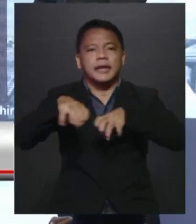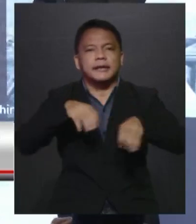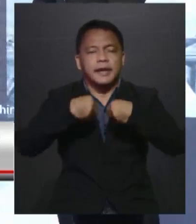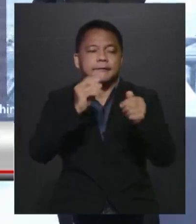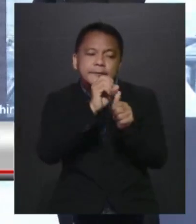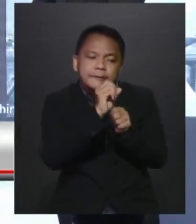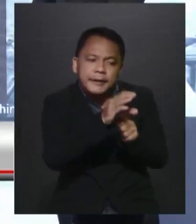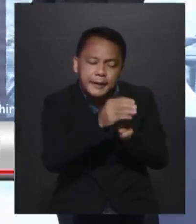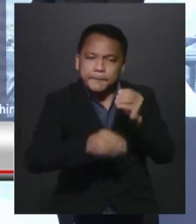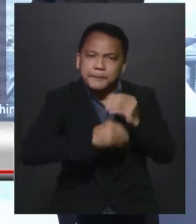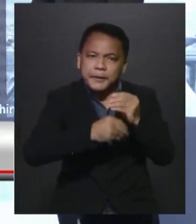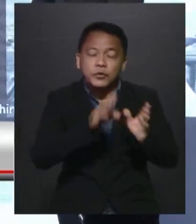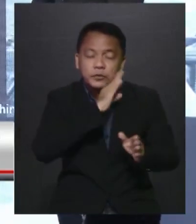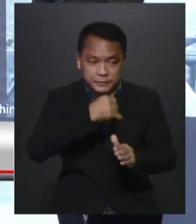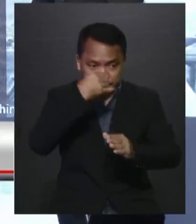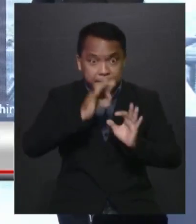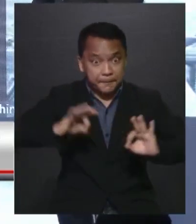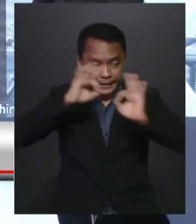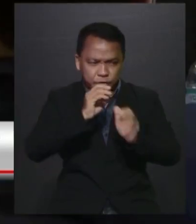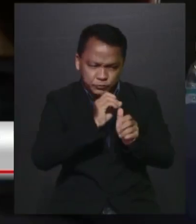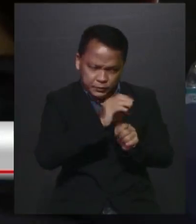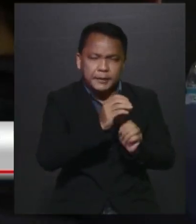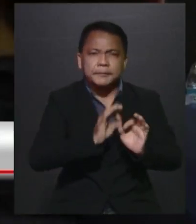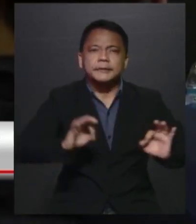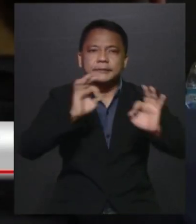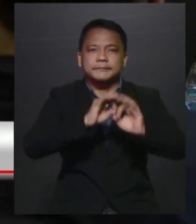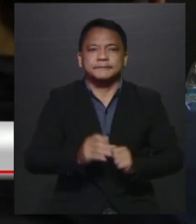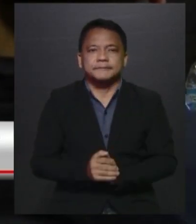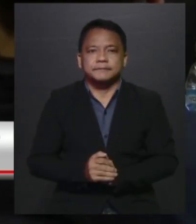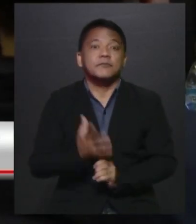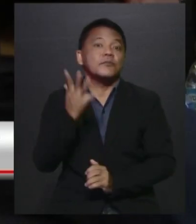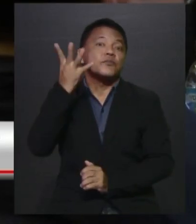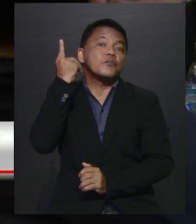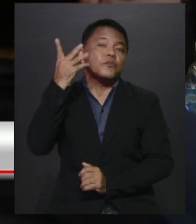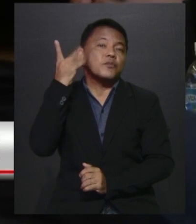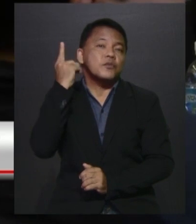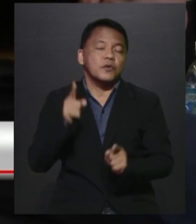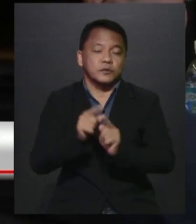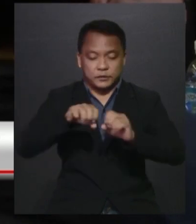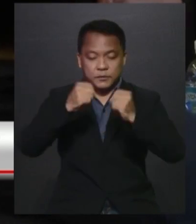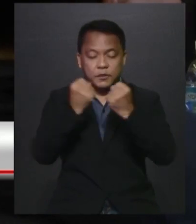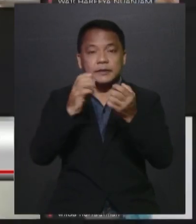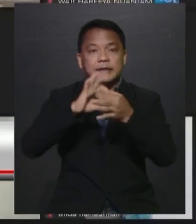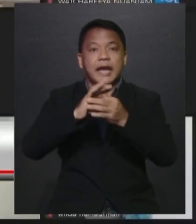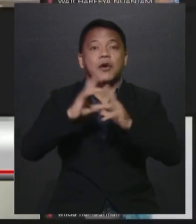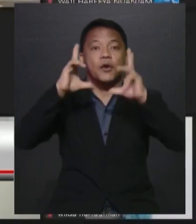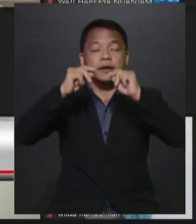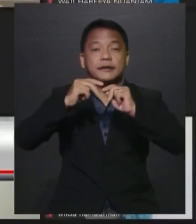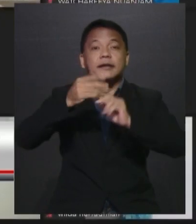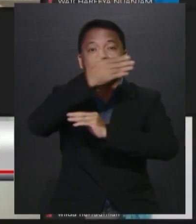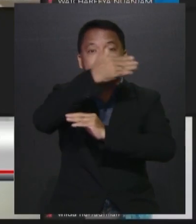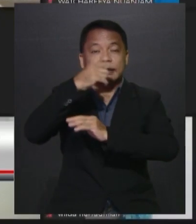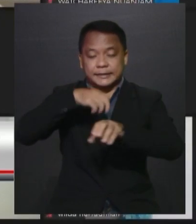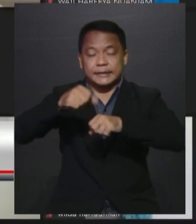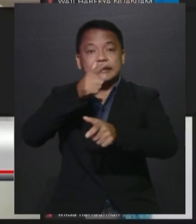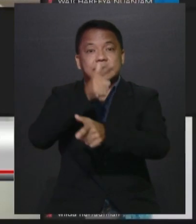ให้คำแนะนำเพิ่มเติมถ้าเกิดว่าจำเป็นด้วยนะคะซึ่งเมื่อวานนี้ค่ะทางสมาคมกีฬาวอลเลย์บอลแห่งประเทศไทยก็จัดง